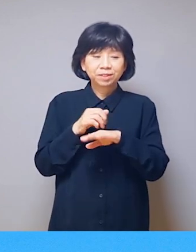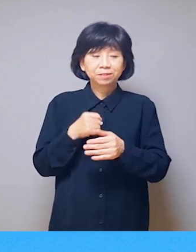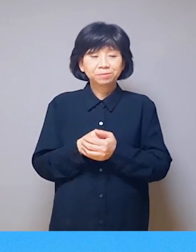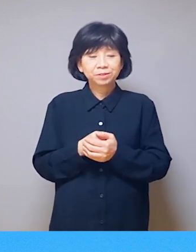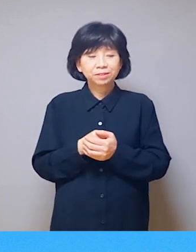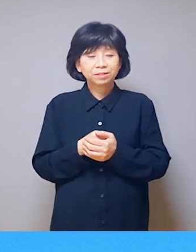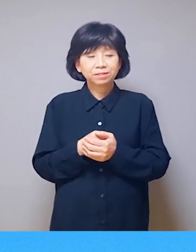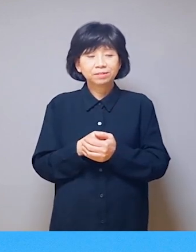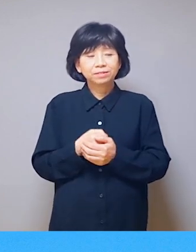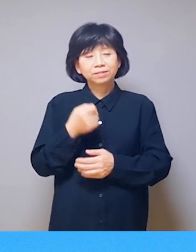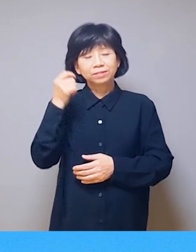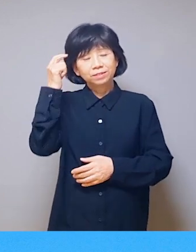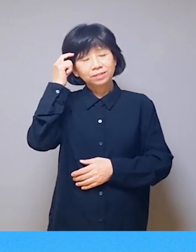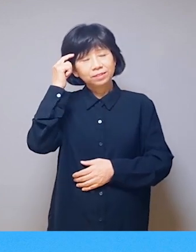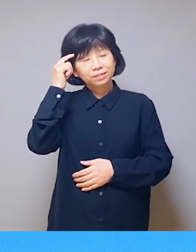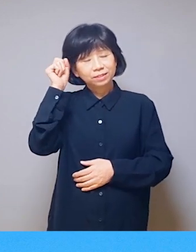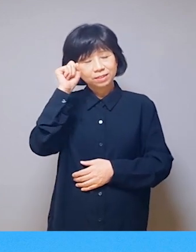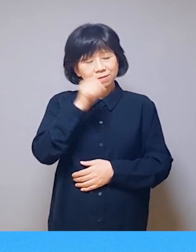또 새벽에